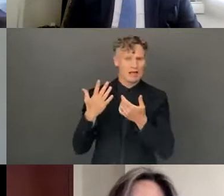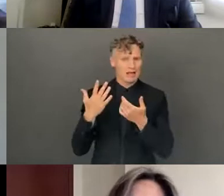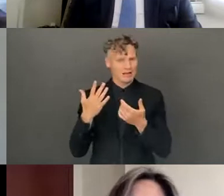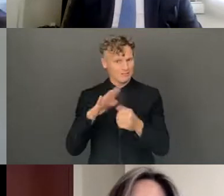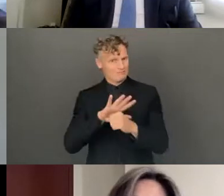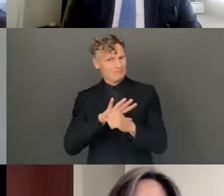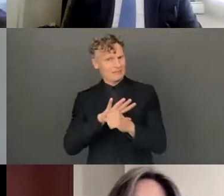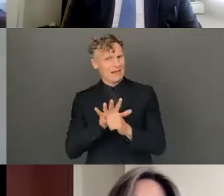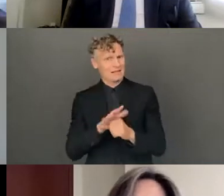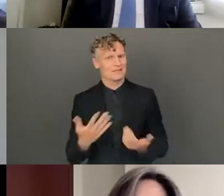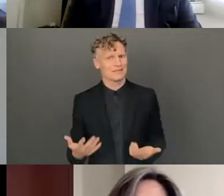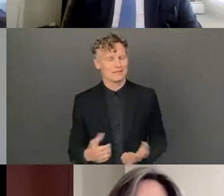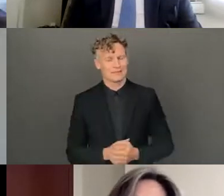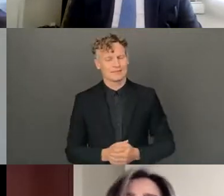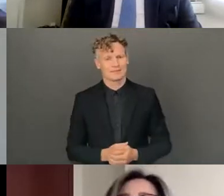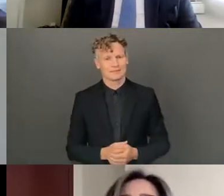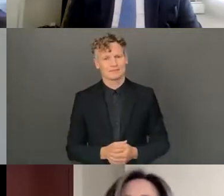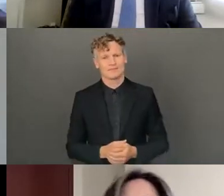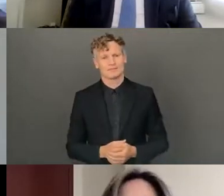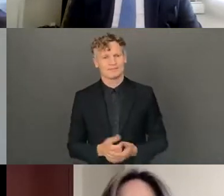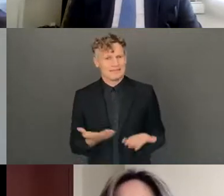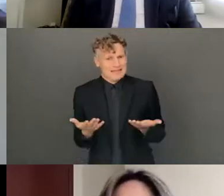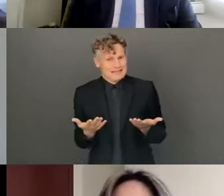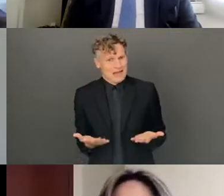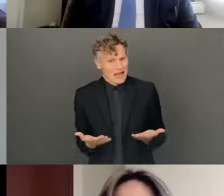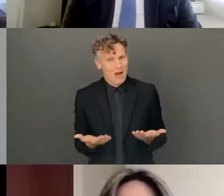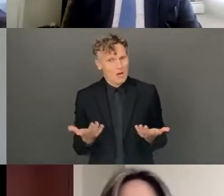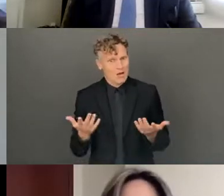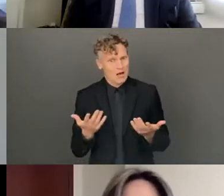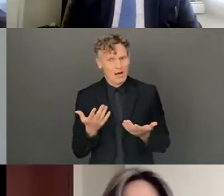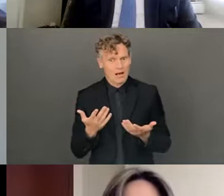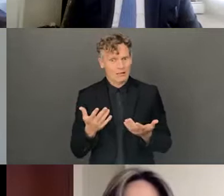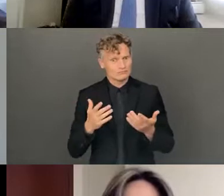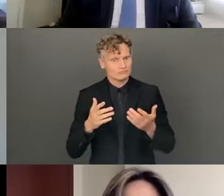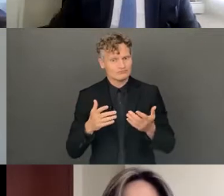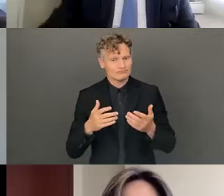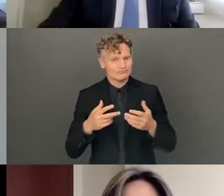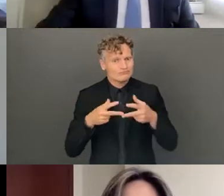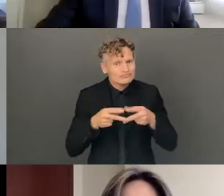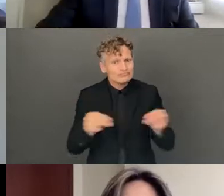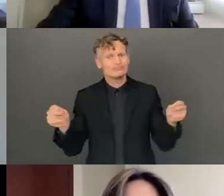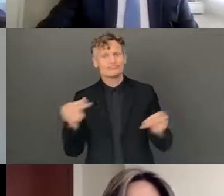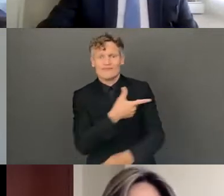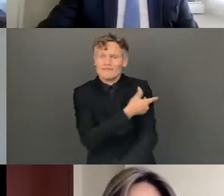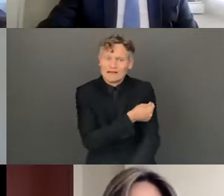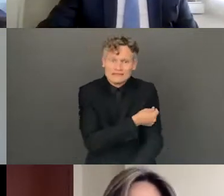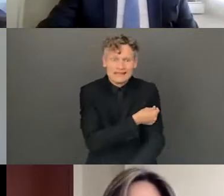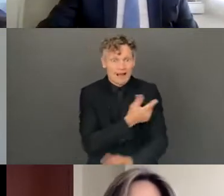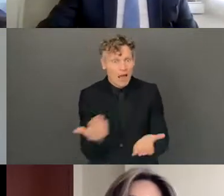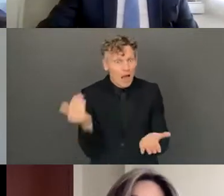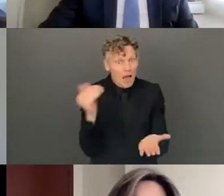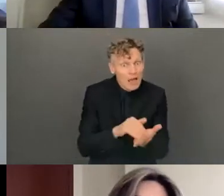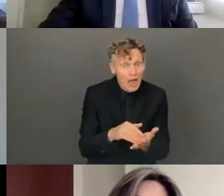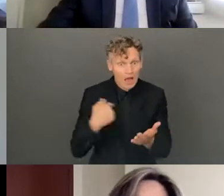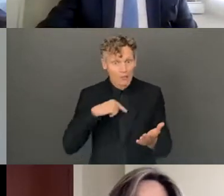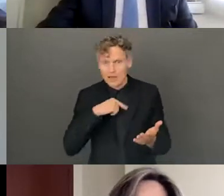la réponse à la pandémie et cela ne devrait pas être le cas dans la distribution de vaccins de COVID-19.